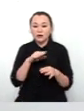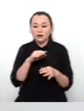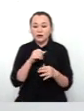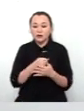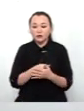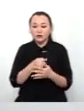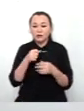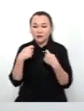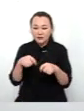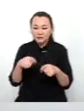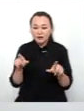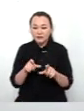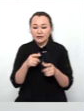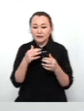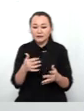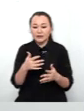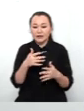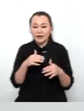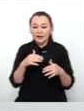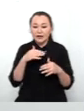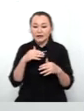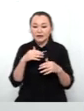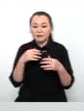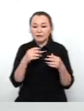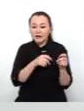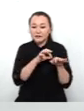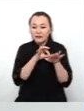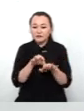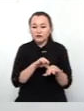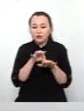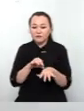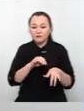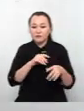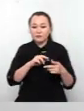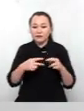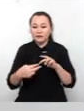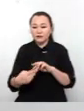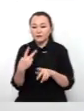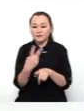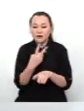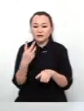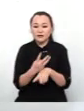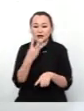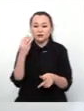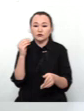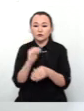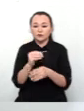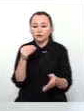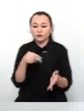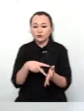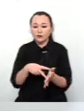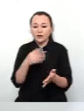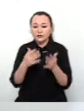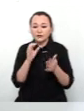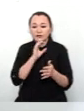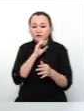до прилавки, несколько этапов пройдет различных поставщиков, и цена удваивается, утраивается. Если на севере будем